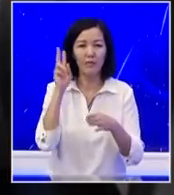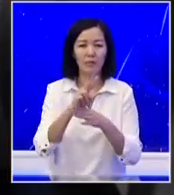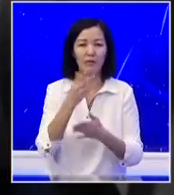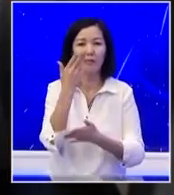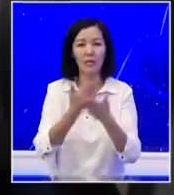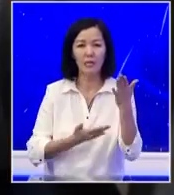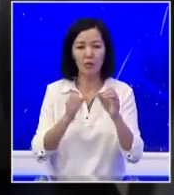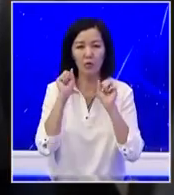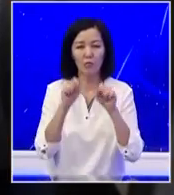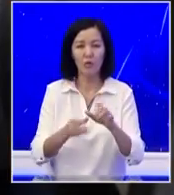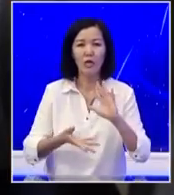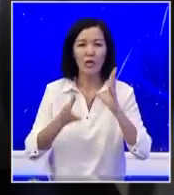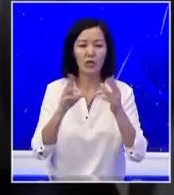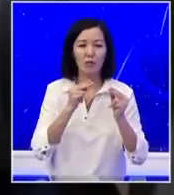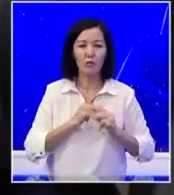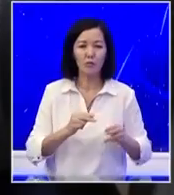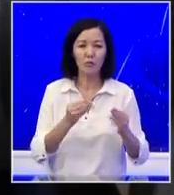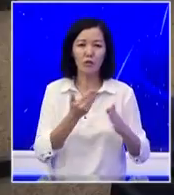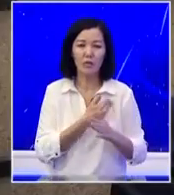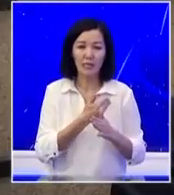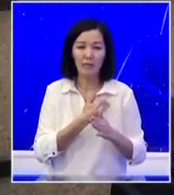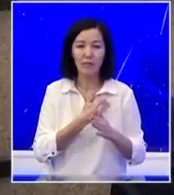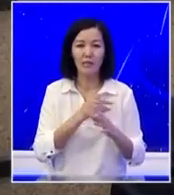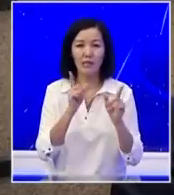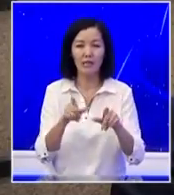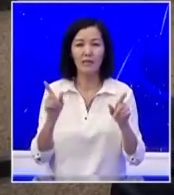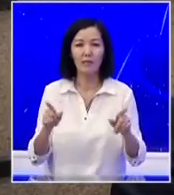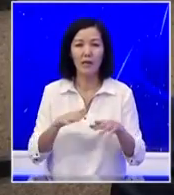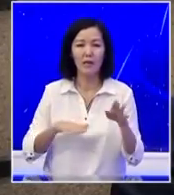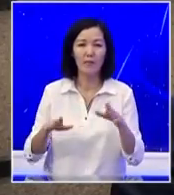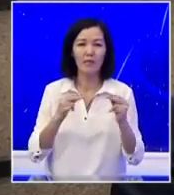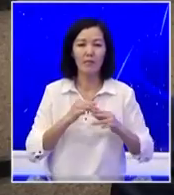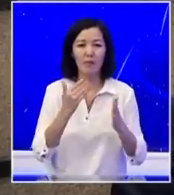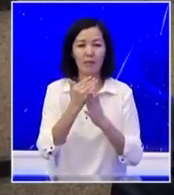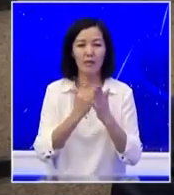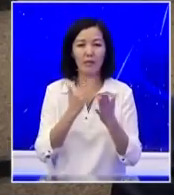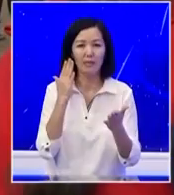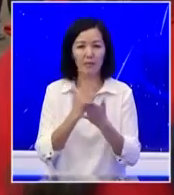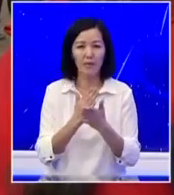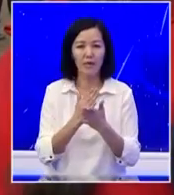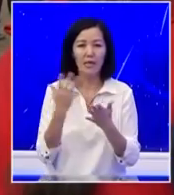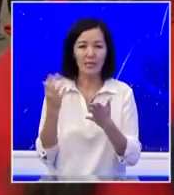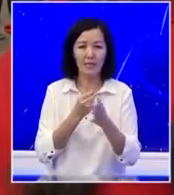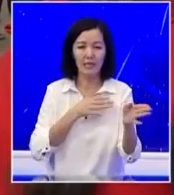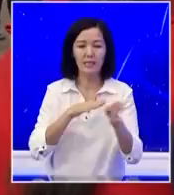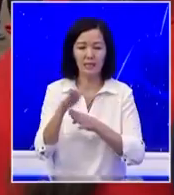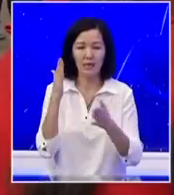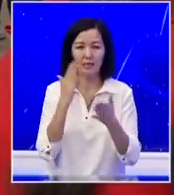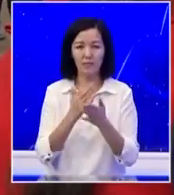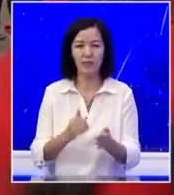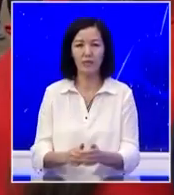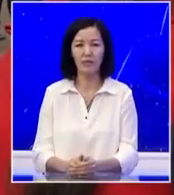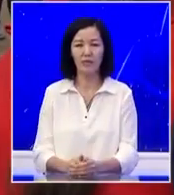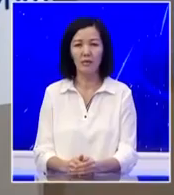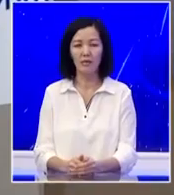қамту орталығына барып кеңес алуға болады. Жалпы жұмыс жасаймын дегендерге аймақта еңбек бағдарламасы да бар.